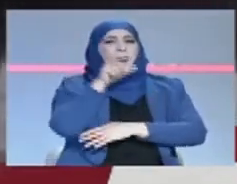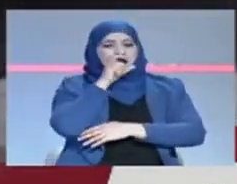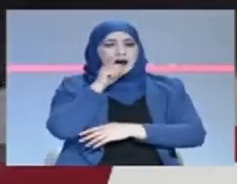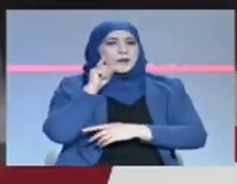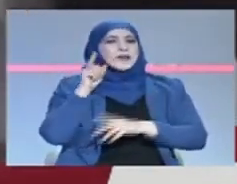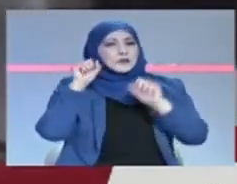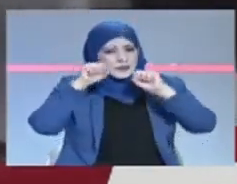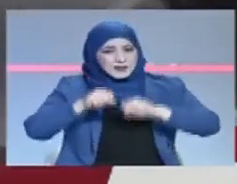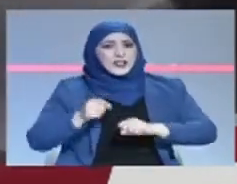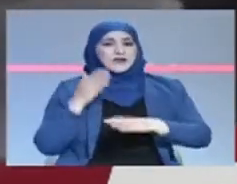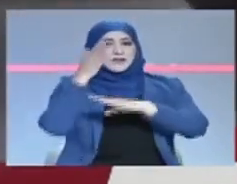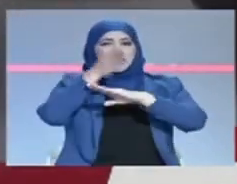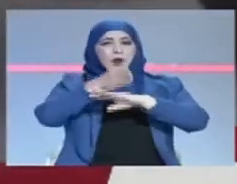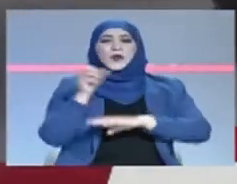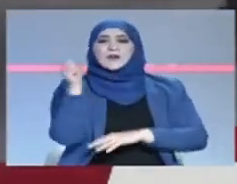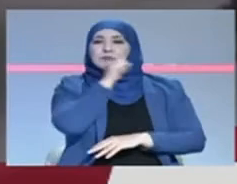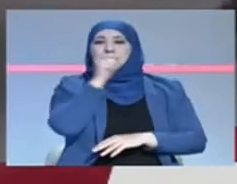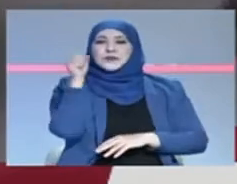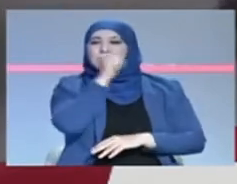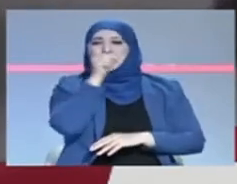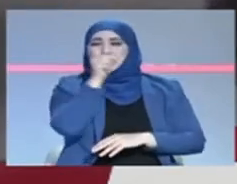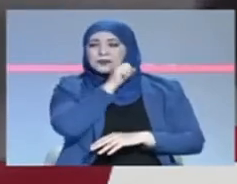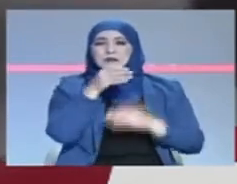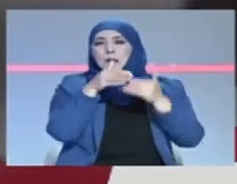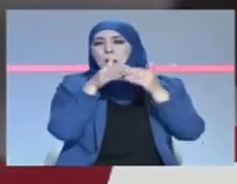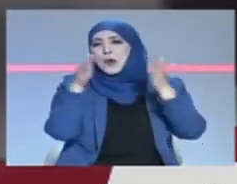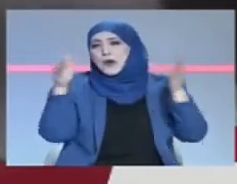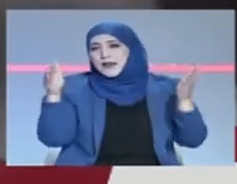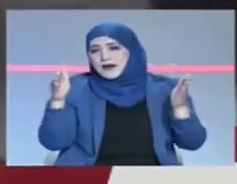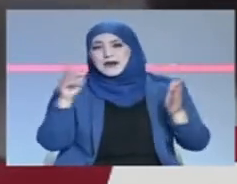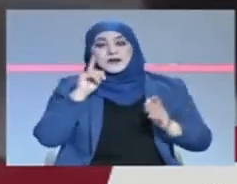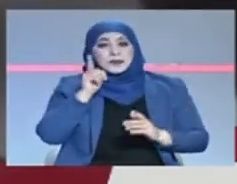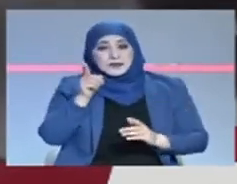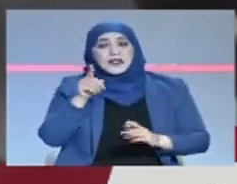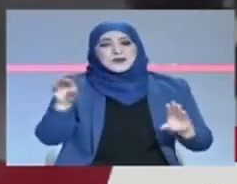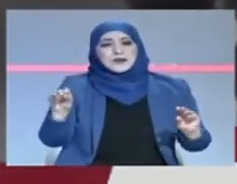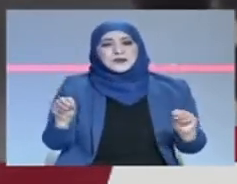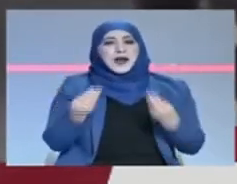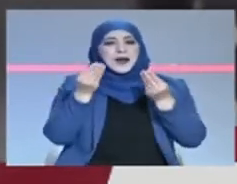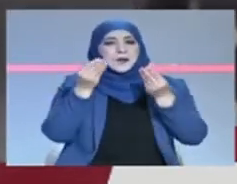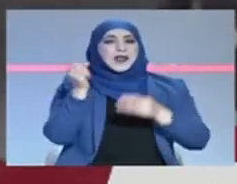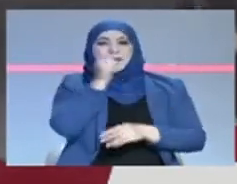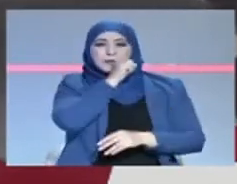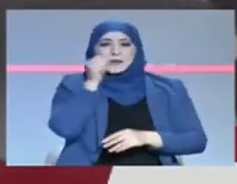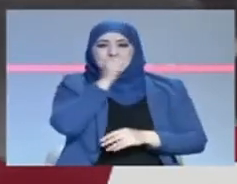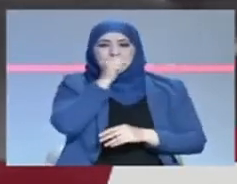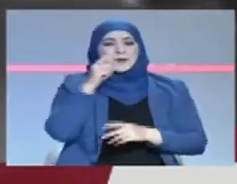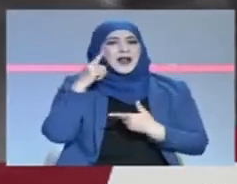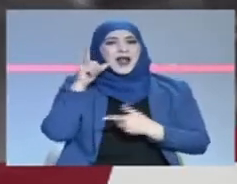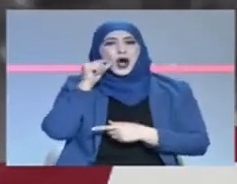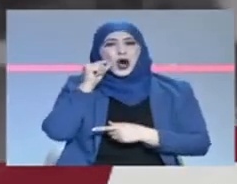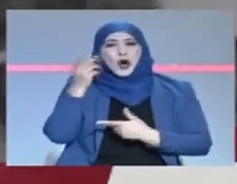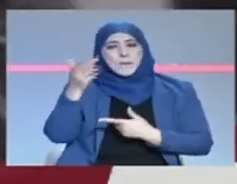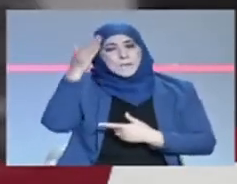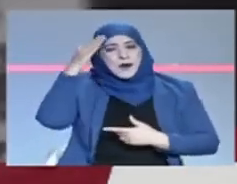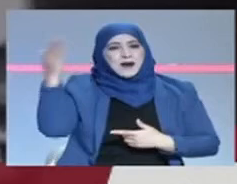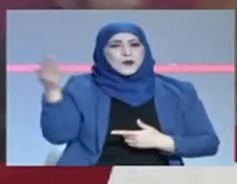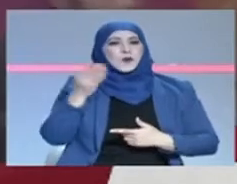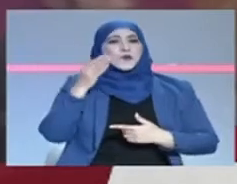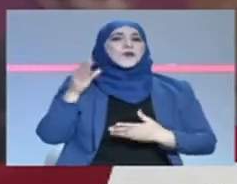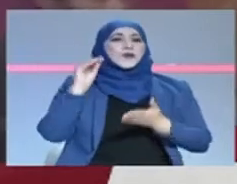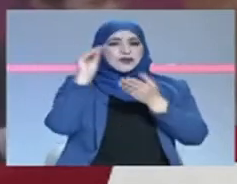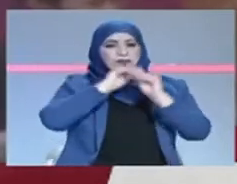من دخول عالم الفن والطرب من بابه الكبير، فهي التي تلقت أصول الغناء على أيدي عمالقة الفن